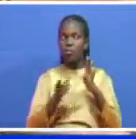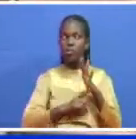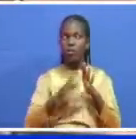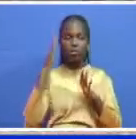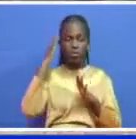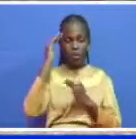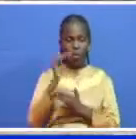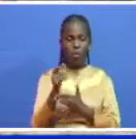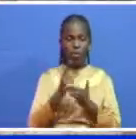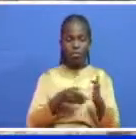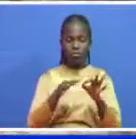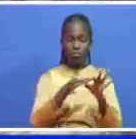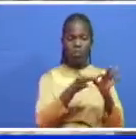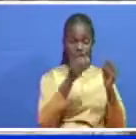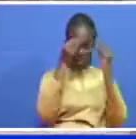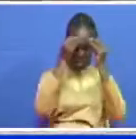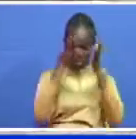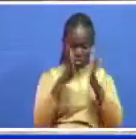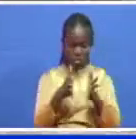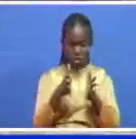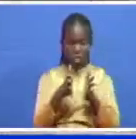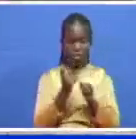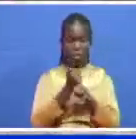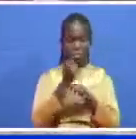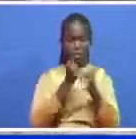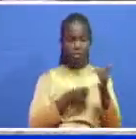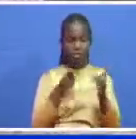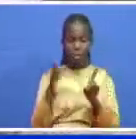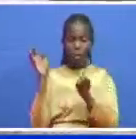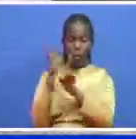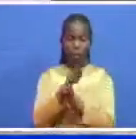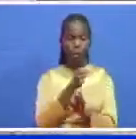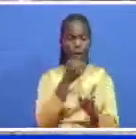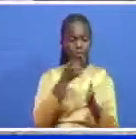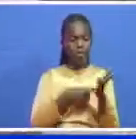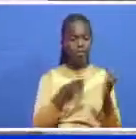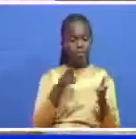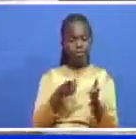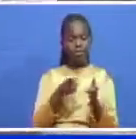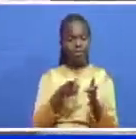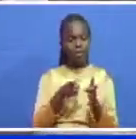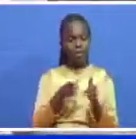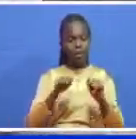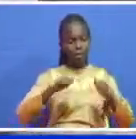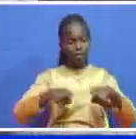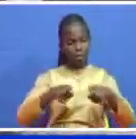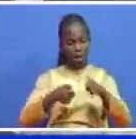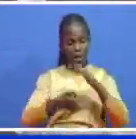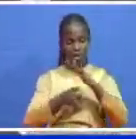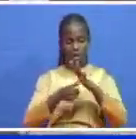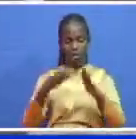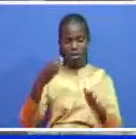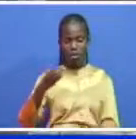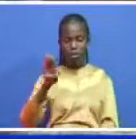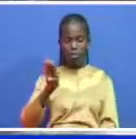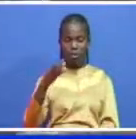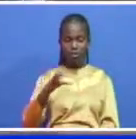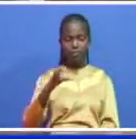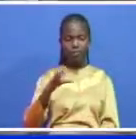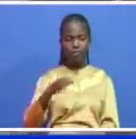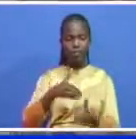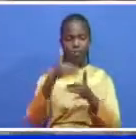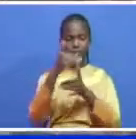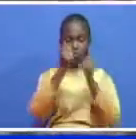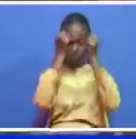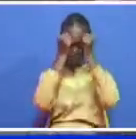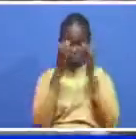kukwata yene na si aku ikidhia kana kini cha ila ayuwe takiki kitha wakitoneka kwa ulaisi ungua motalata la mwewa kisomo wa CBC